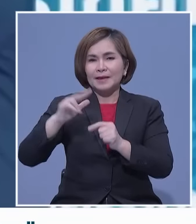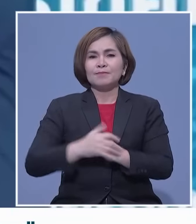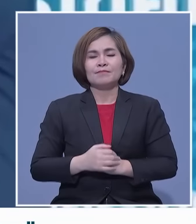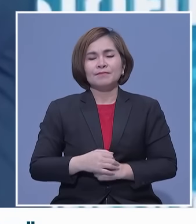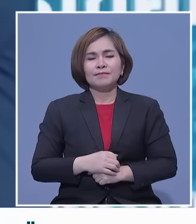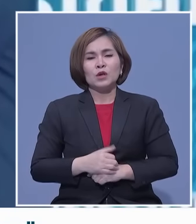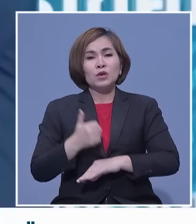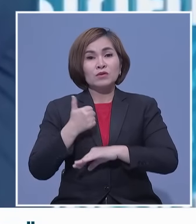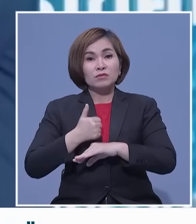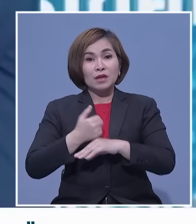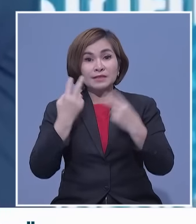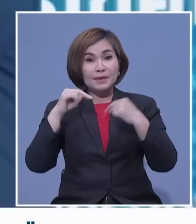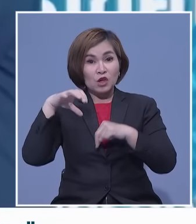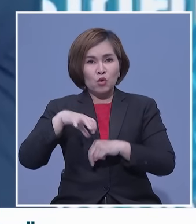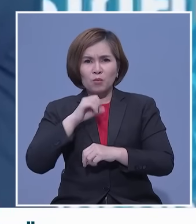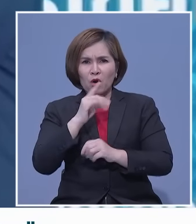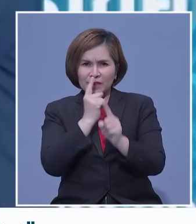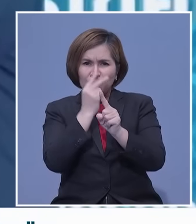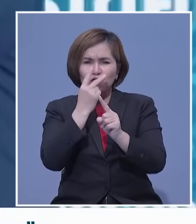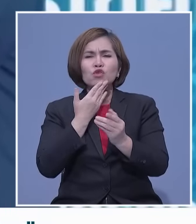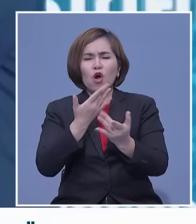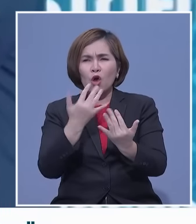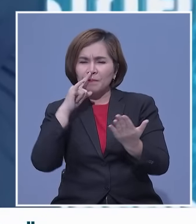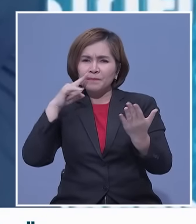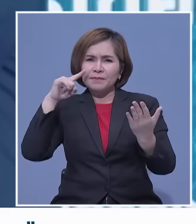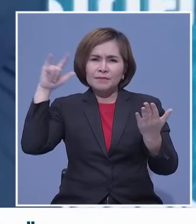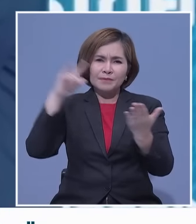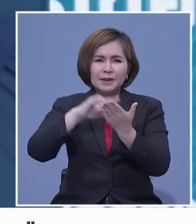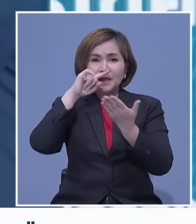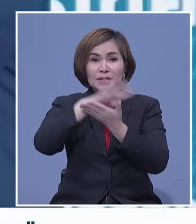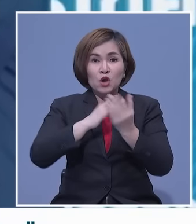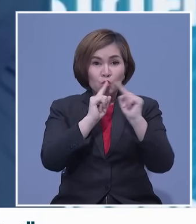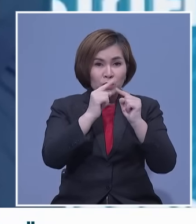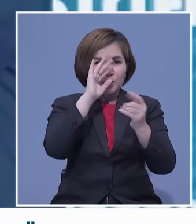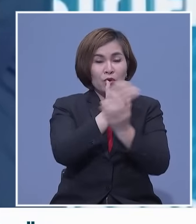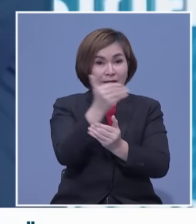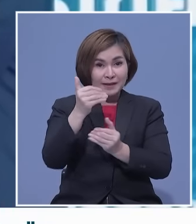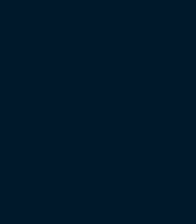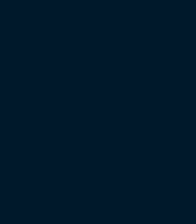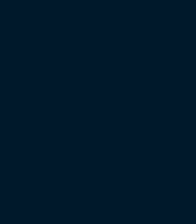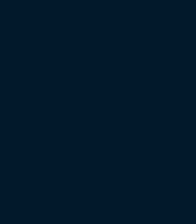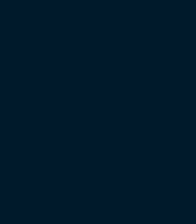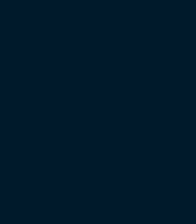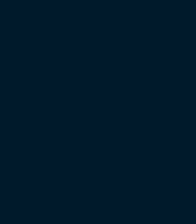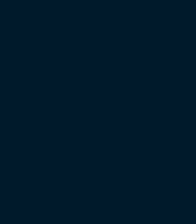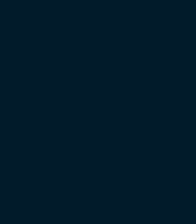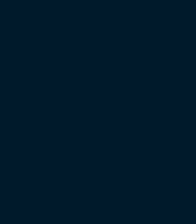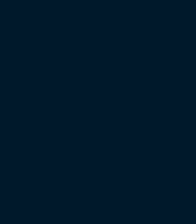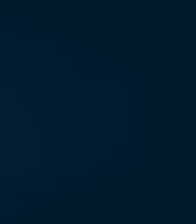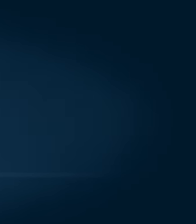ตามเรื่องนี้อย่างใกล้ชิดเมื่อถึงไทยจะหารือร่วมกับสำนักงานตำรวจแห่งชาติและ DSIรวมถึงปปงค่ะ